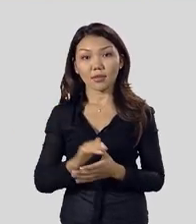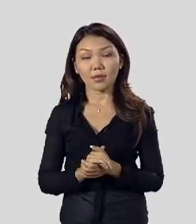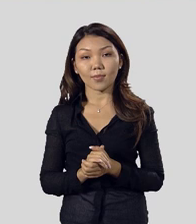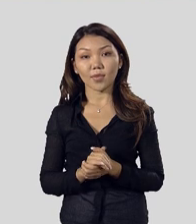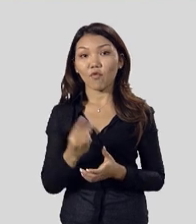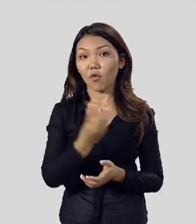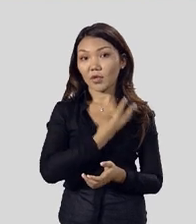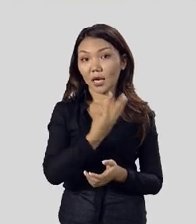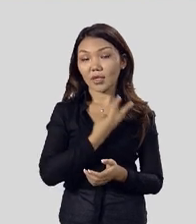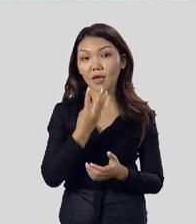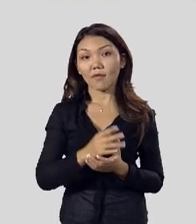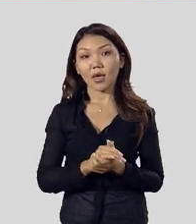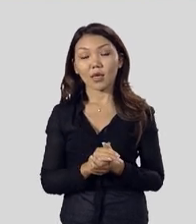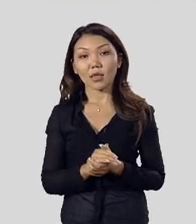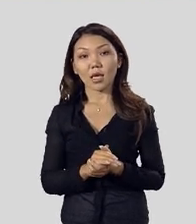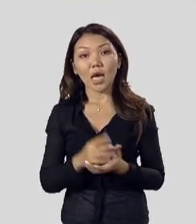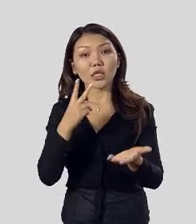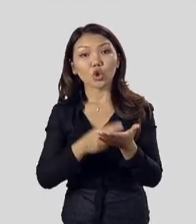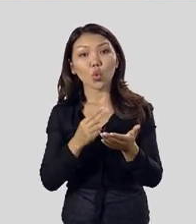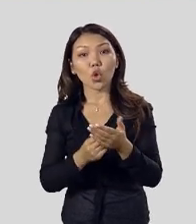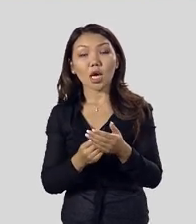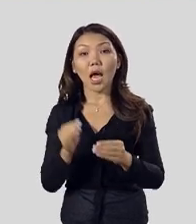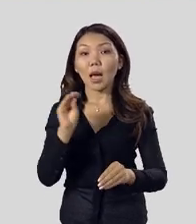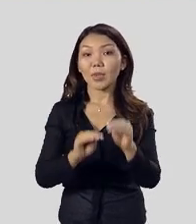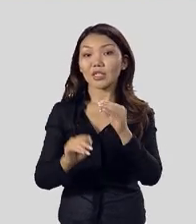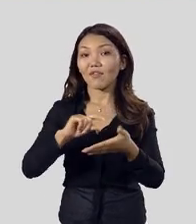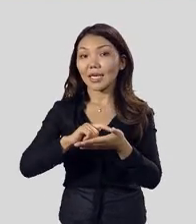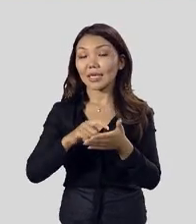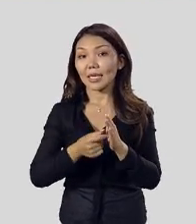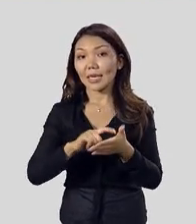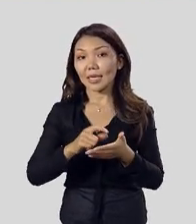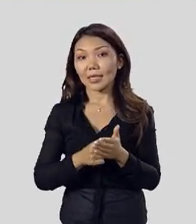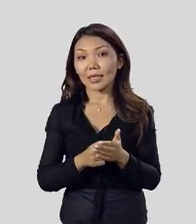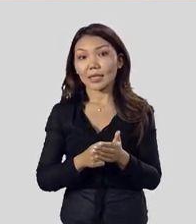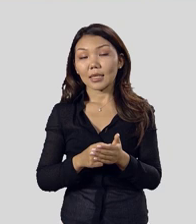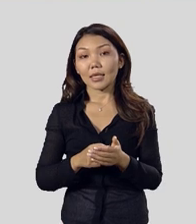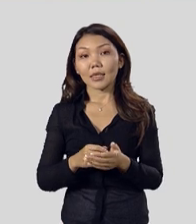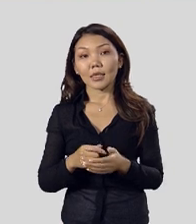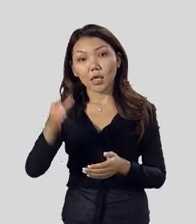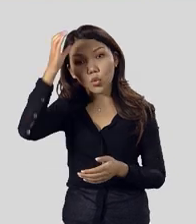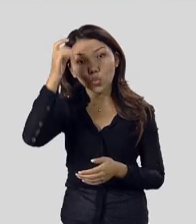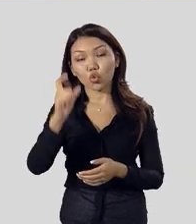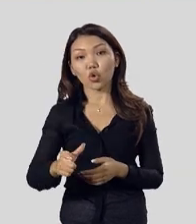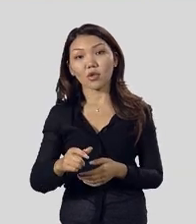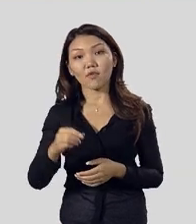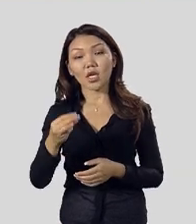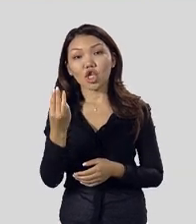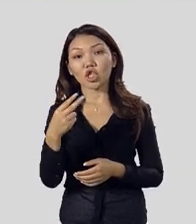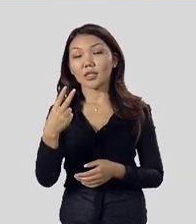tea и образование клетки немецкого ботаника матиаса слейда на